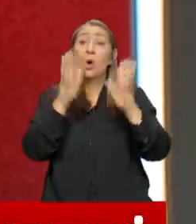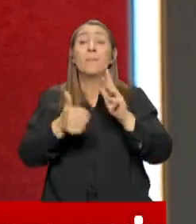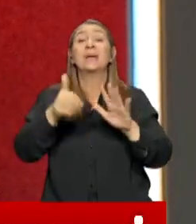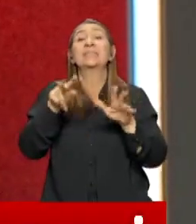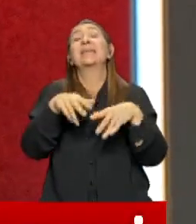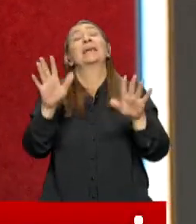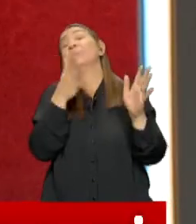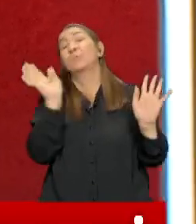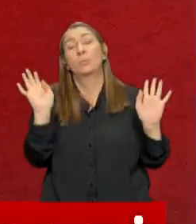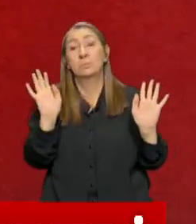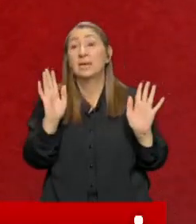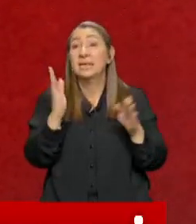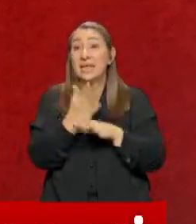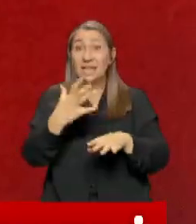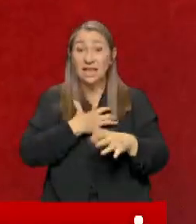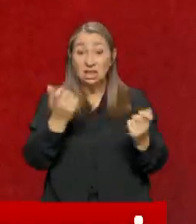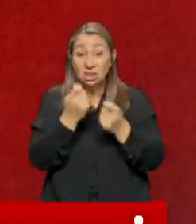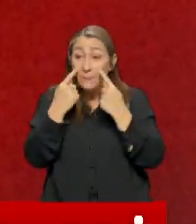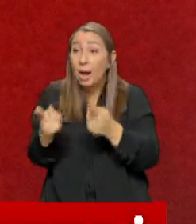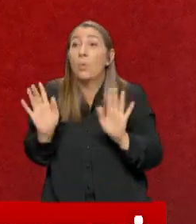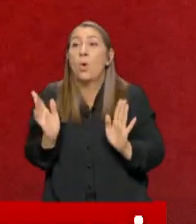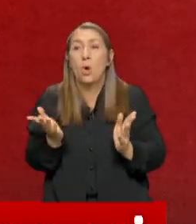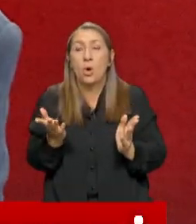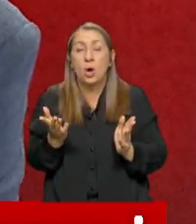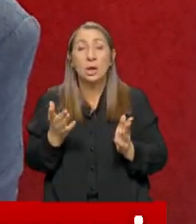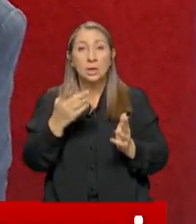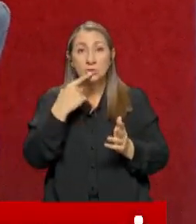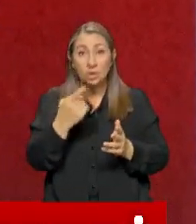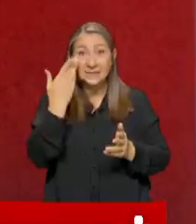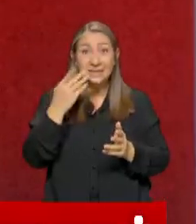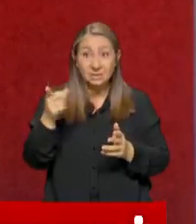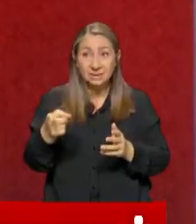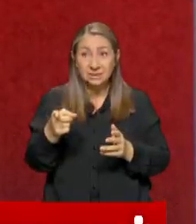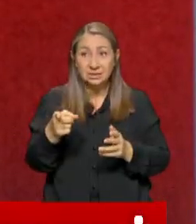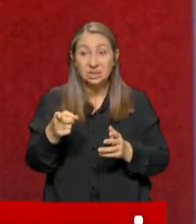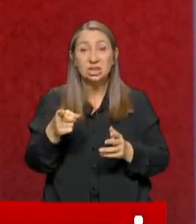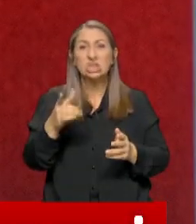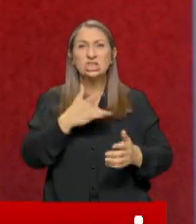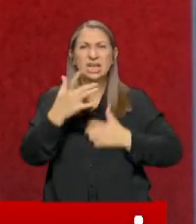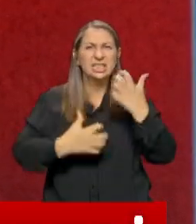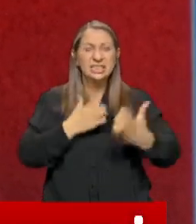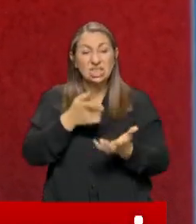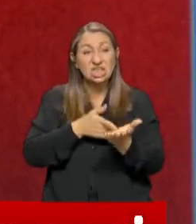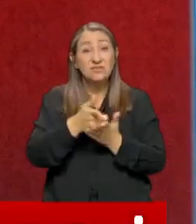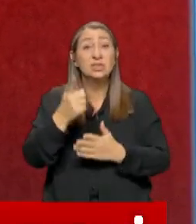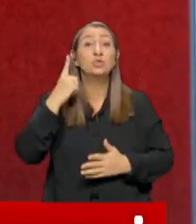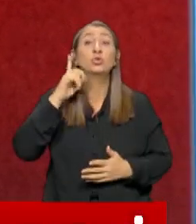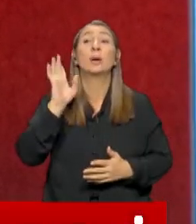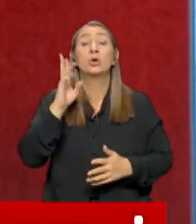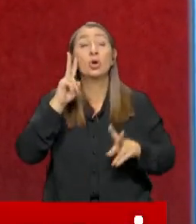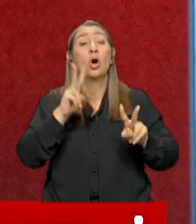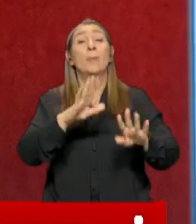da ikisi de değil bilmiyorum yani çünkü kendi işiyle ilgilenmiyor diyor ki izleyicimiz can çekişen çiftçileri duymayan